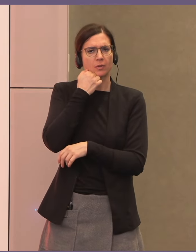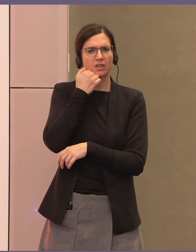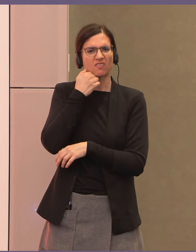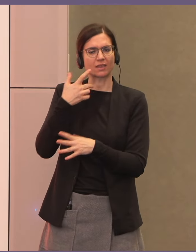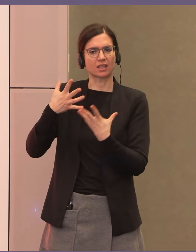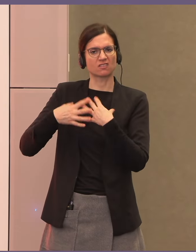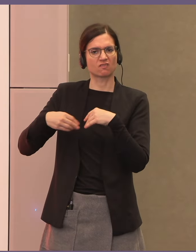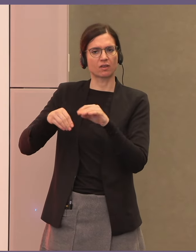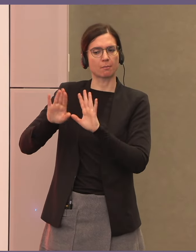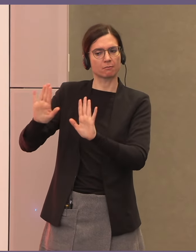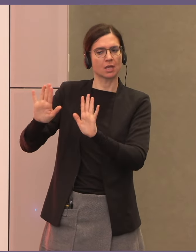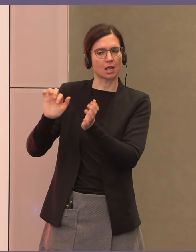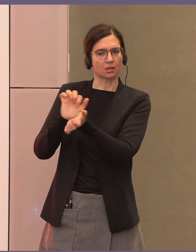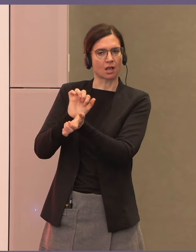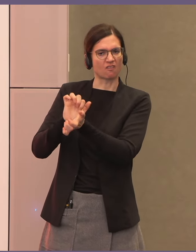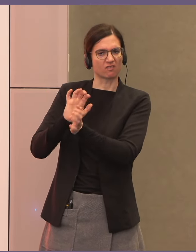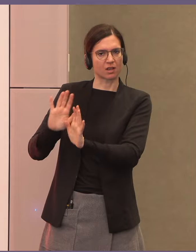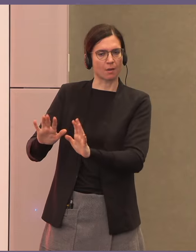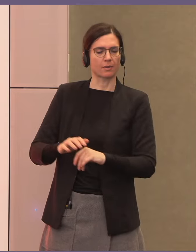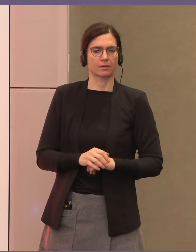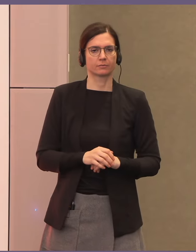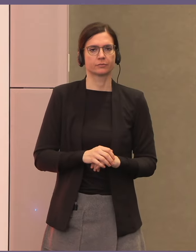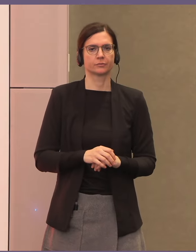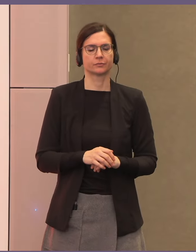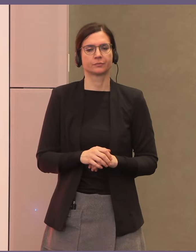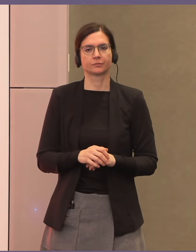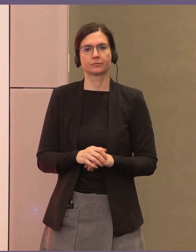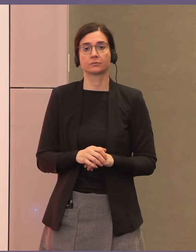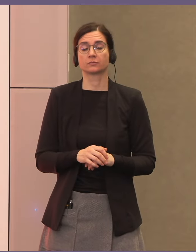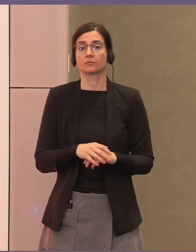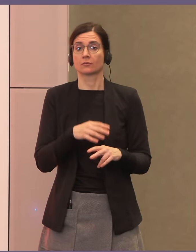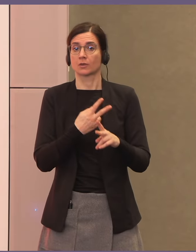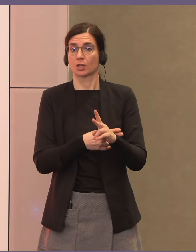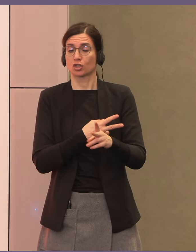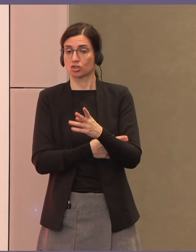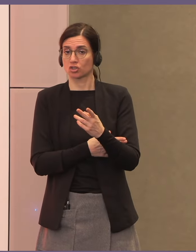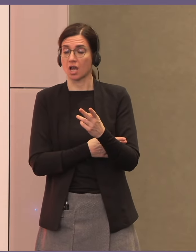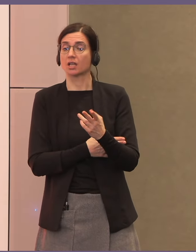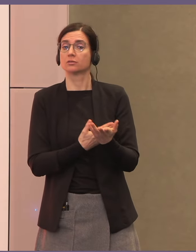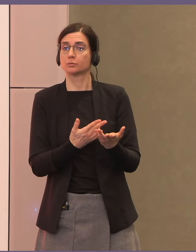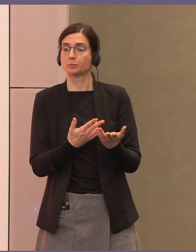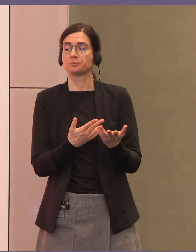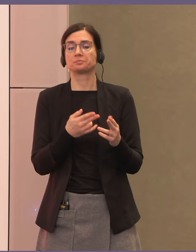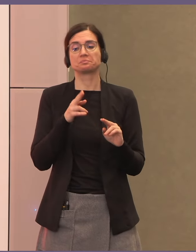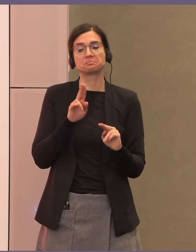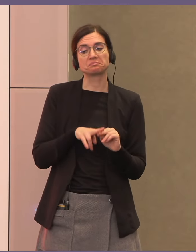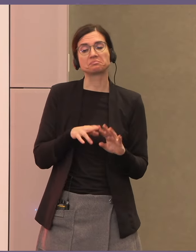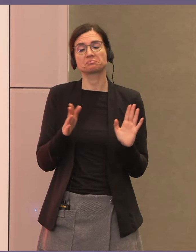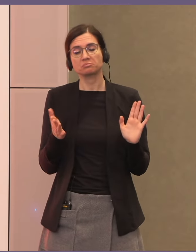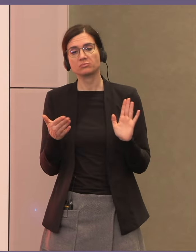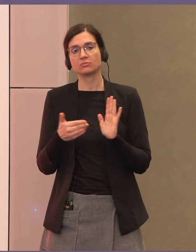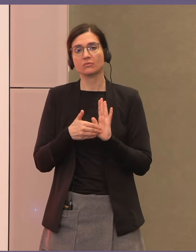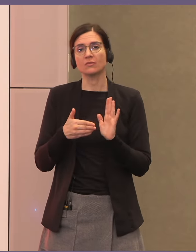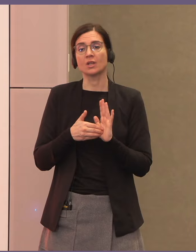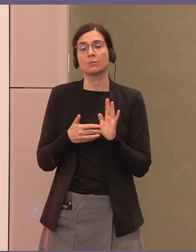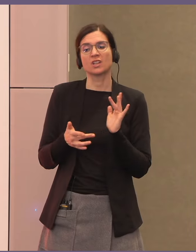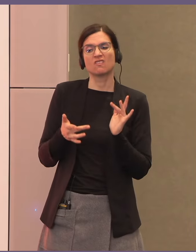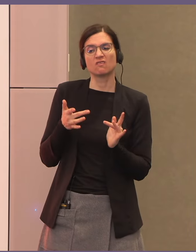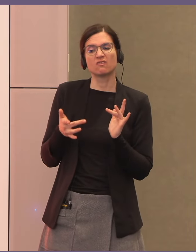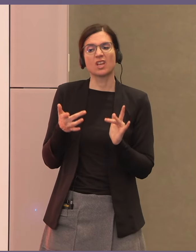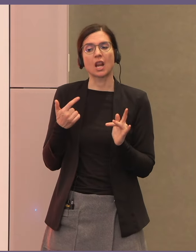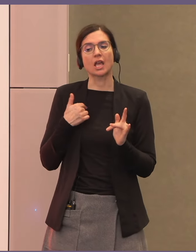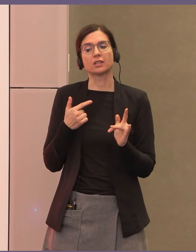Familienanliegen ausverhandelt werden und der Staat sich bei Bedarf komplementär zur Familie